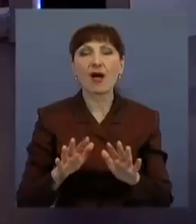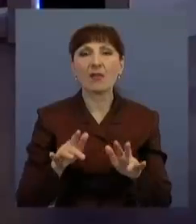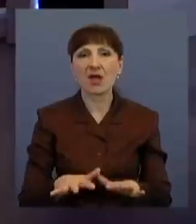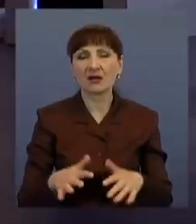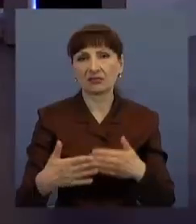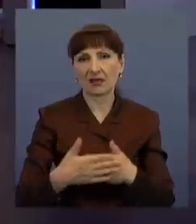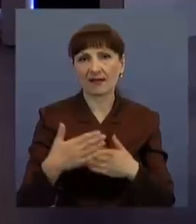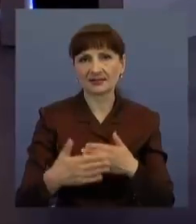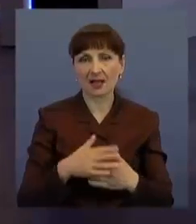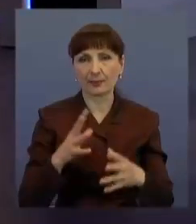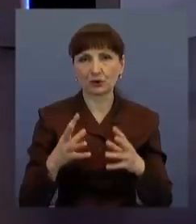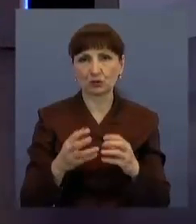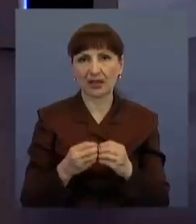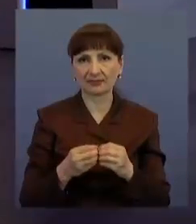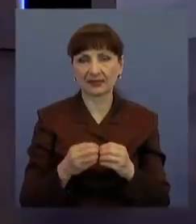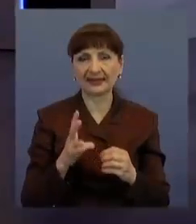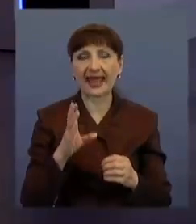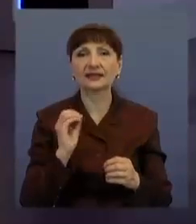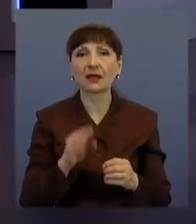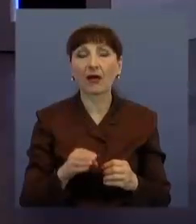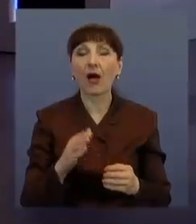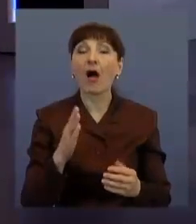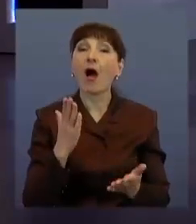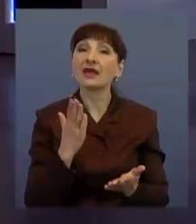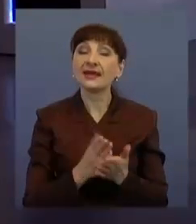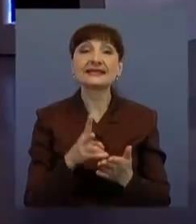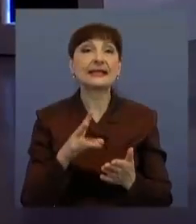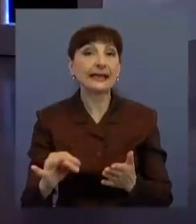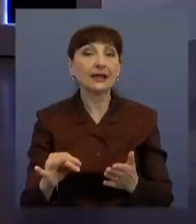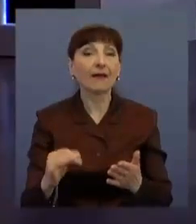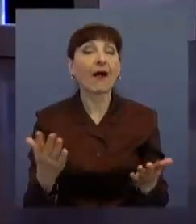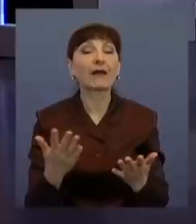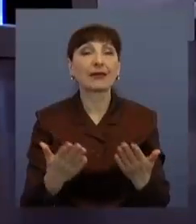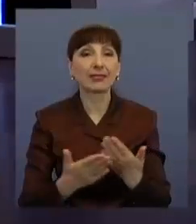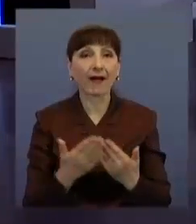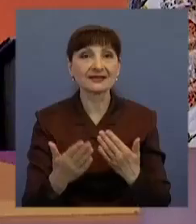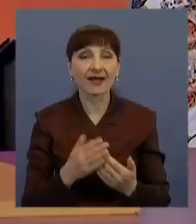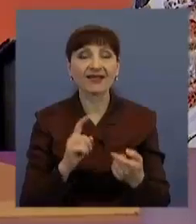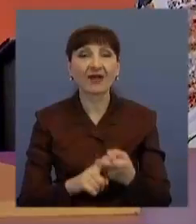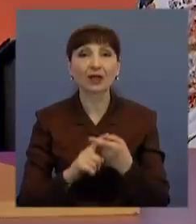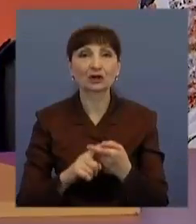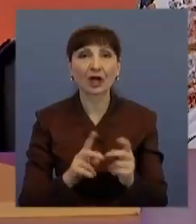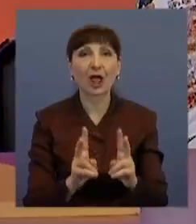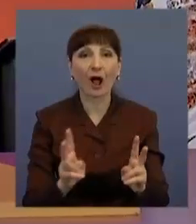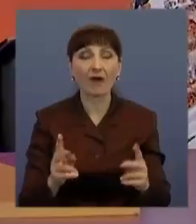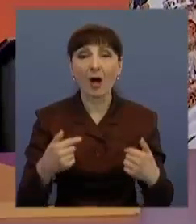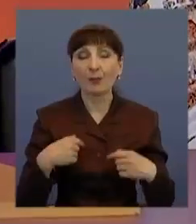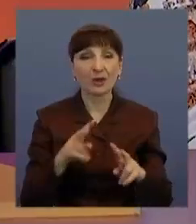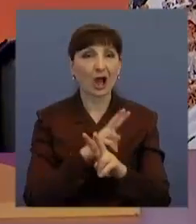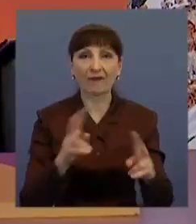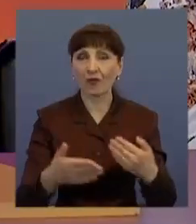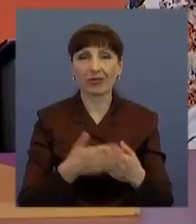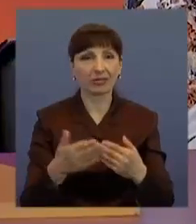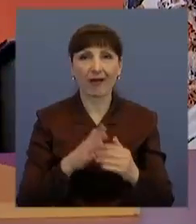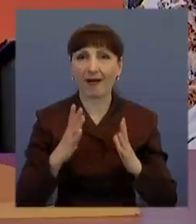по результатам ЕНТ. Соответственно, вопрос. Есть ли какие-то меры наказания в отношении кого-то? Мы никого не